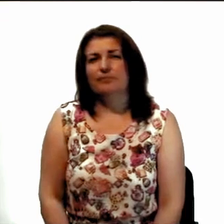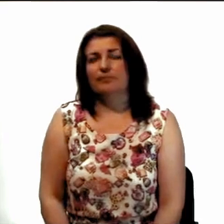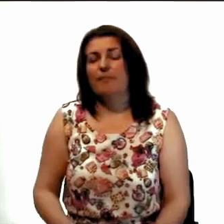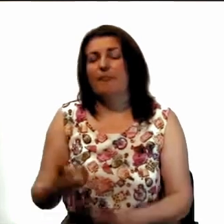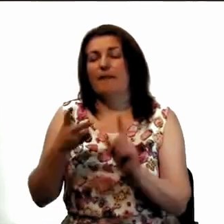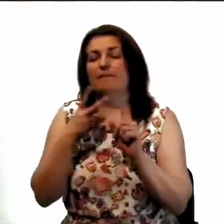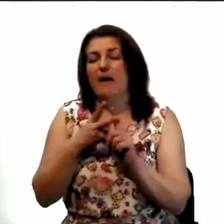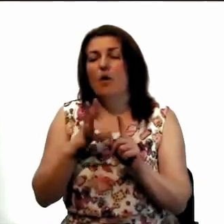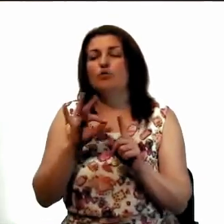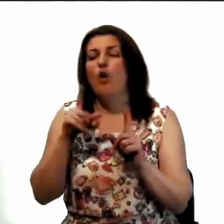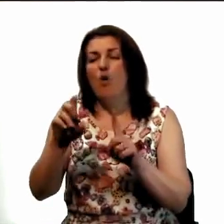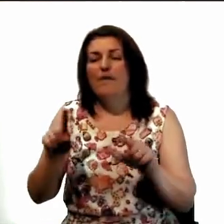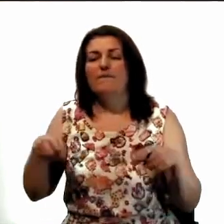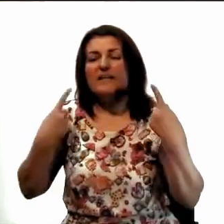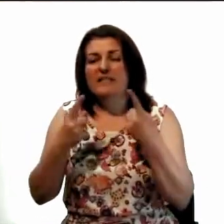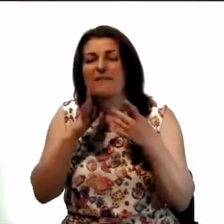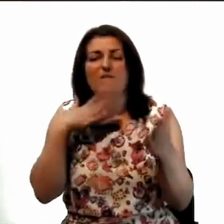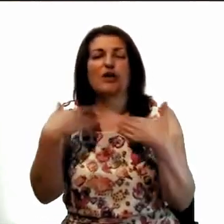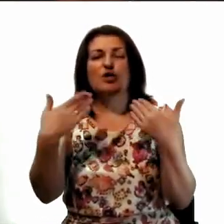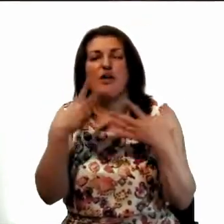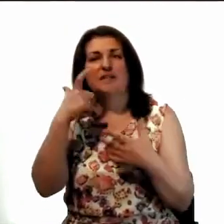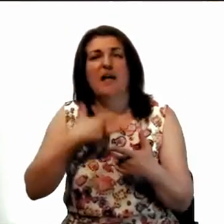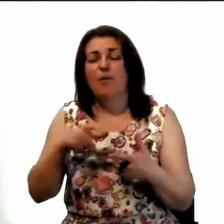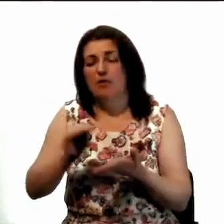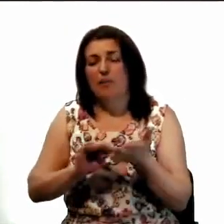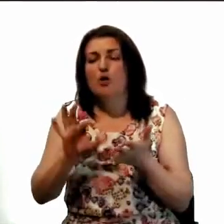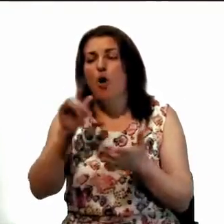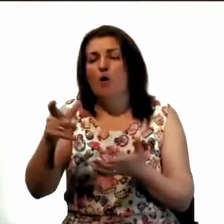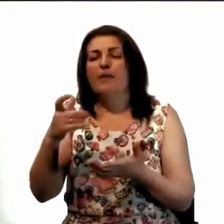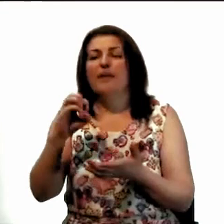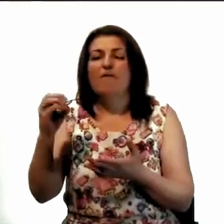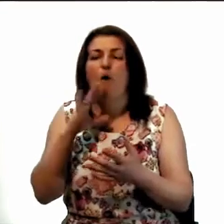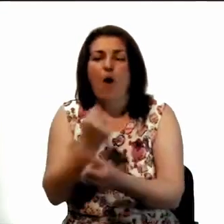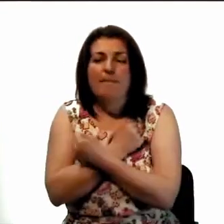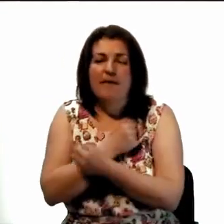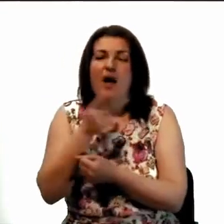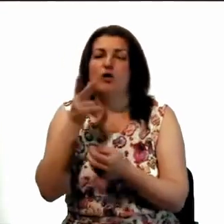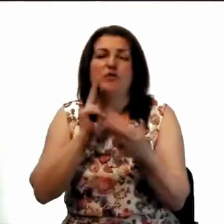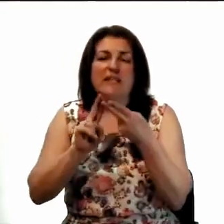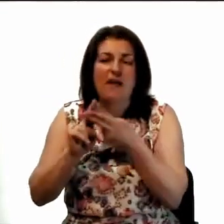Второе, он восстановил его в отношениях с собой. Написано, он его обнял, он его целовал.